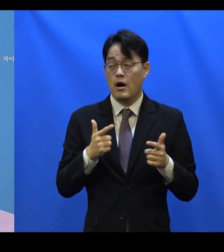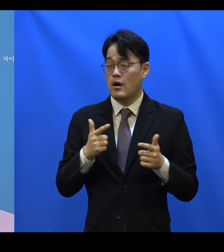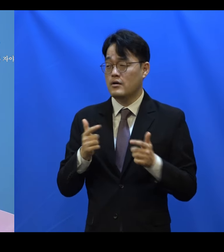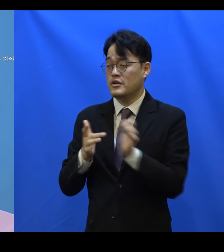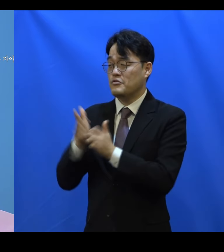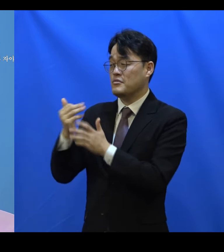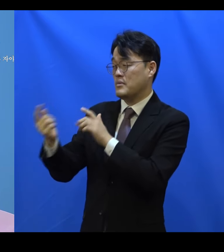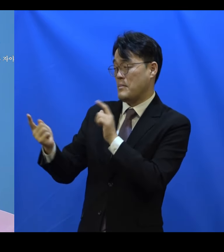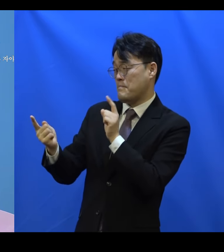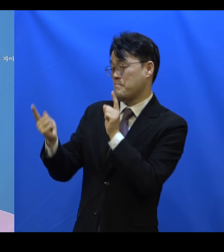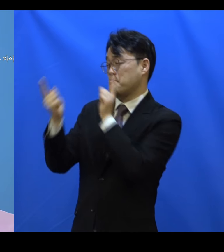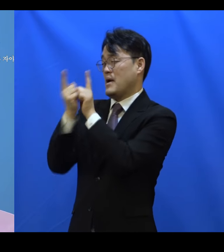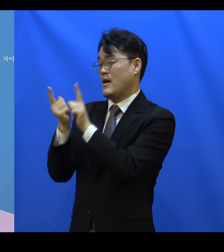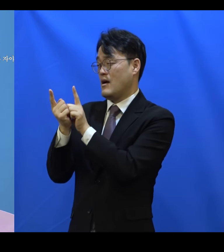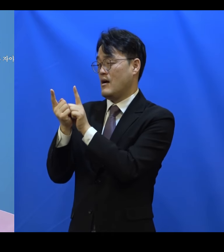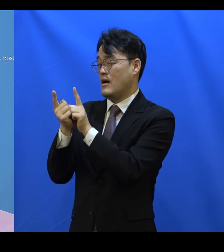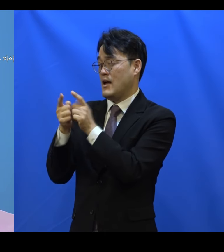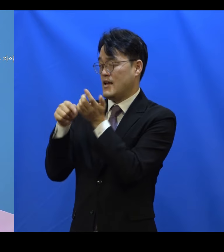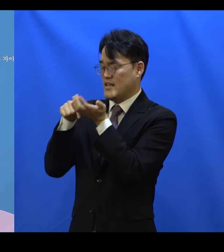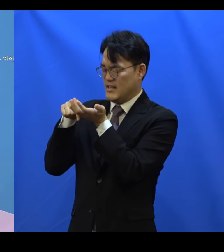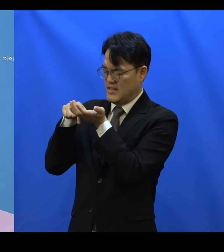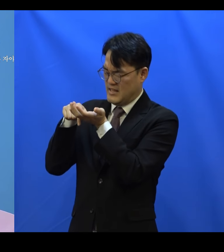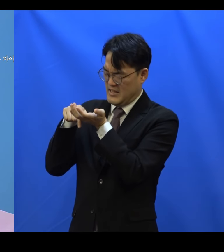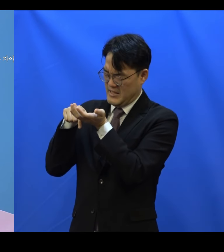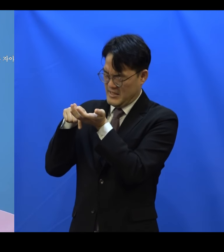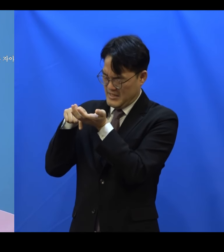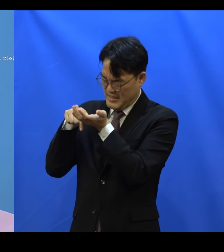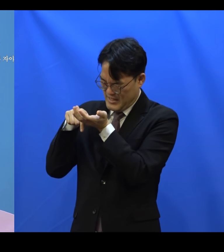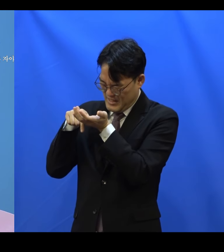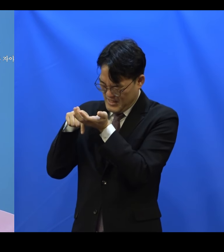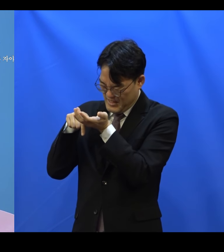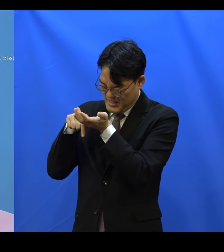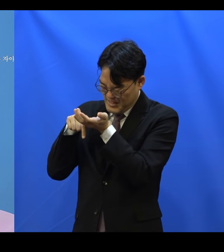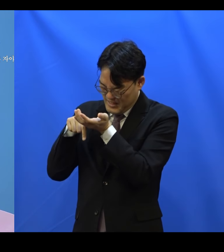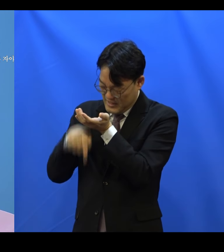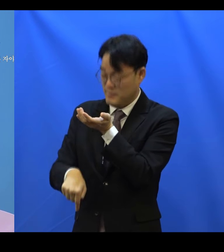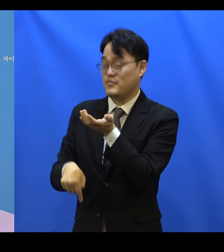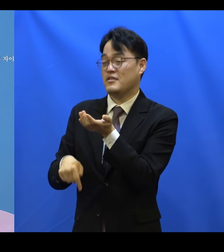내적인 깊은 반응이다. 그렇게 얘기할 수 있습니다.